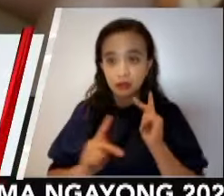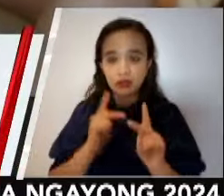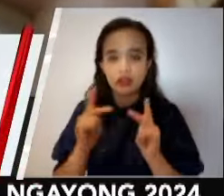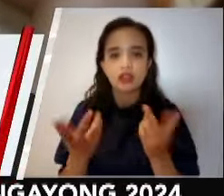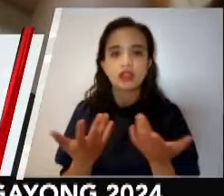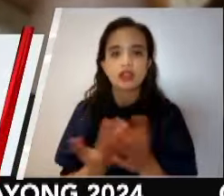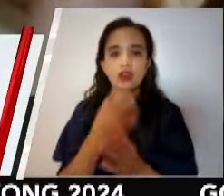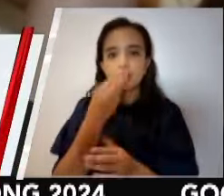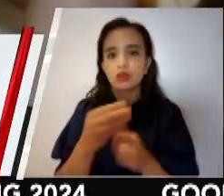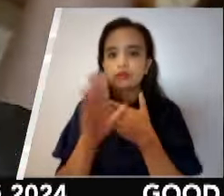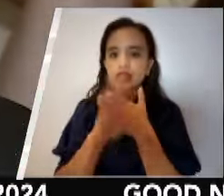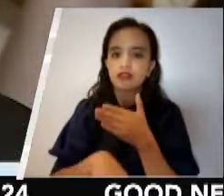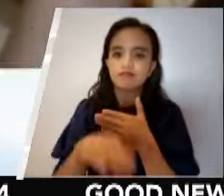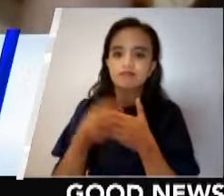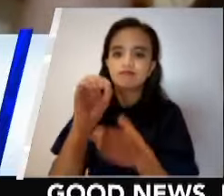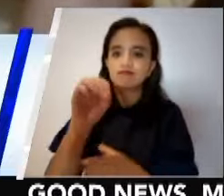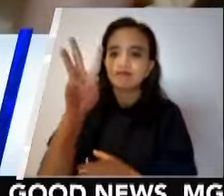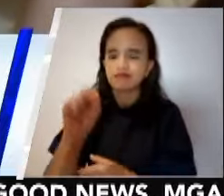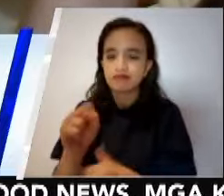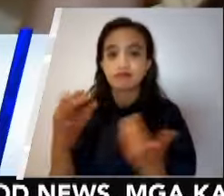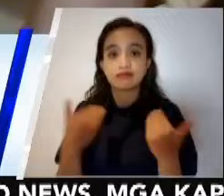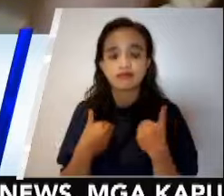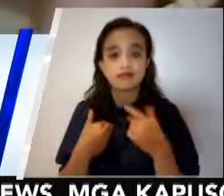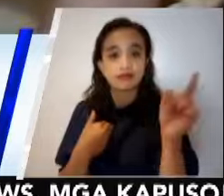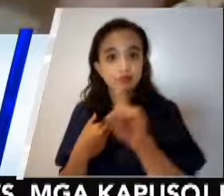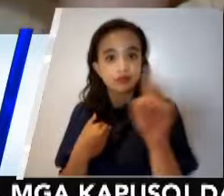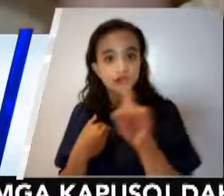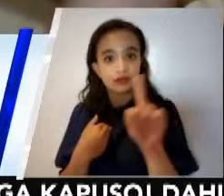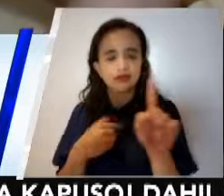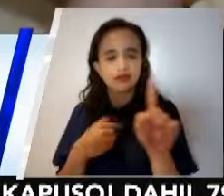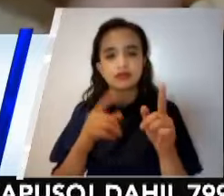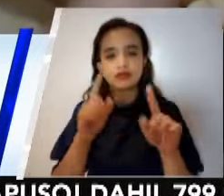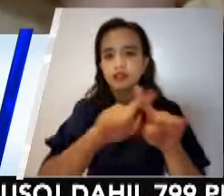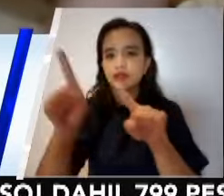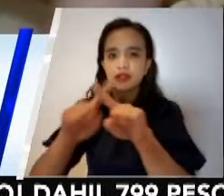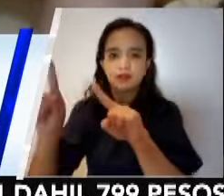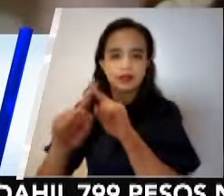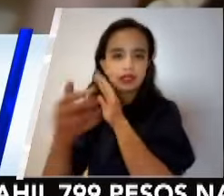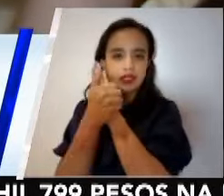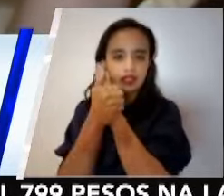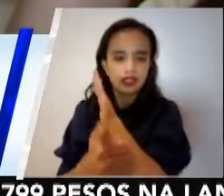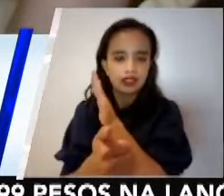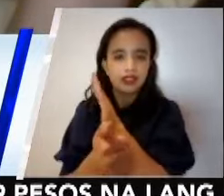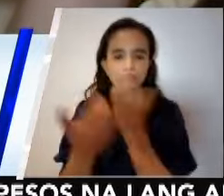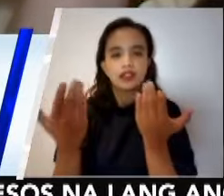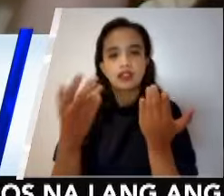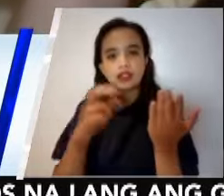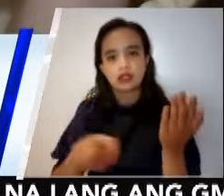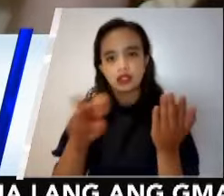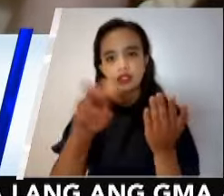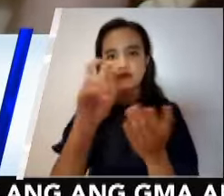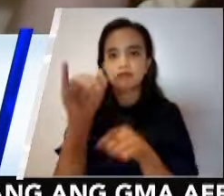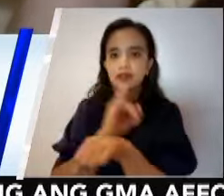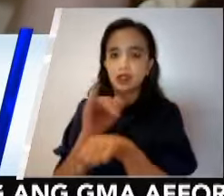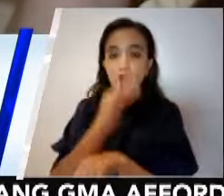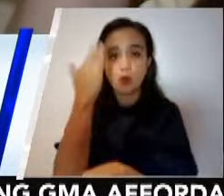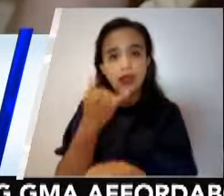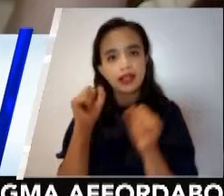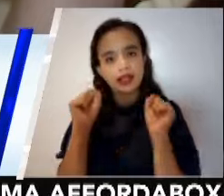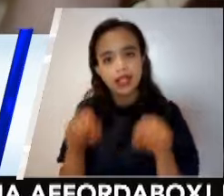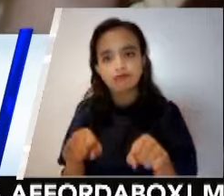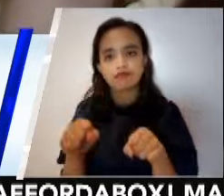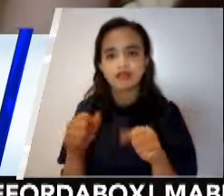OFWs na magkaroon ng various skills in the tourism industry para naman po magkaroon sila ng